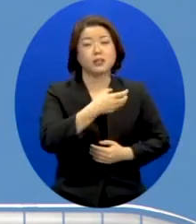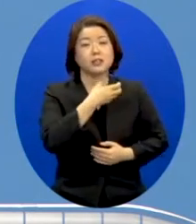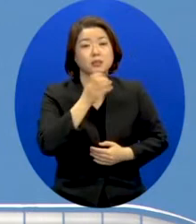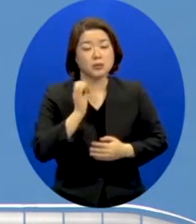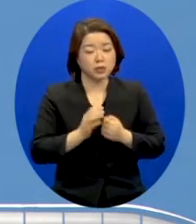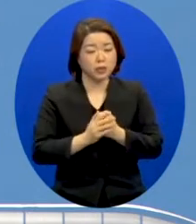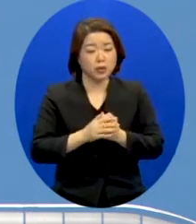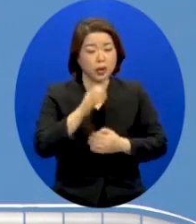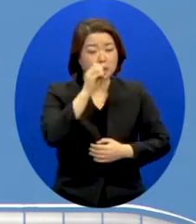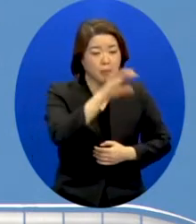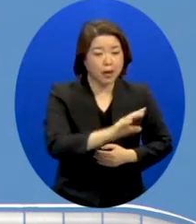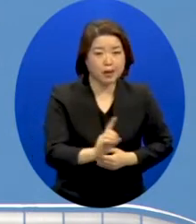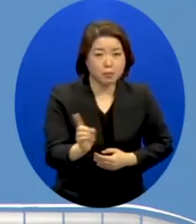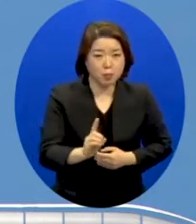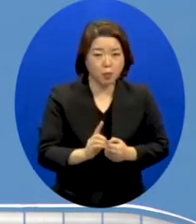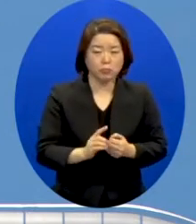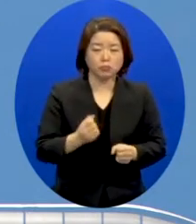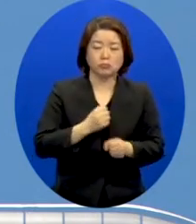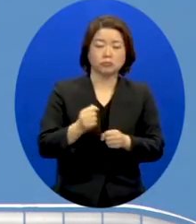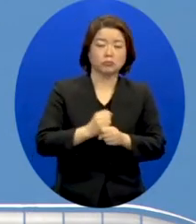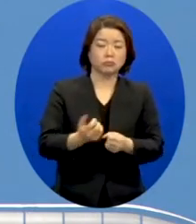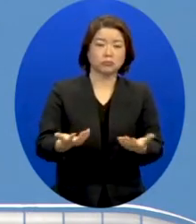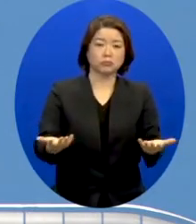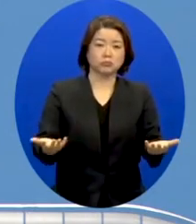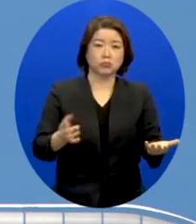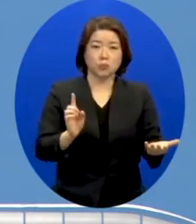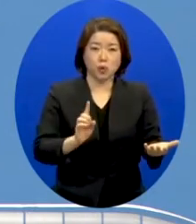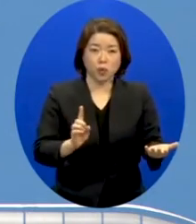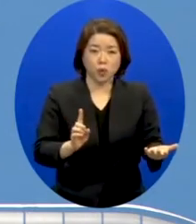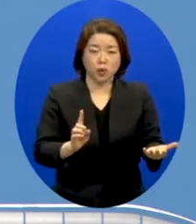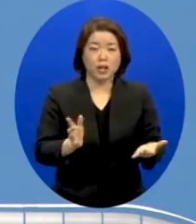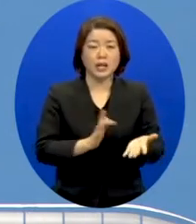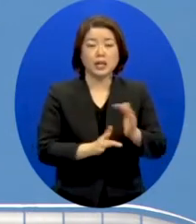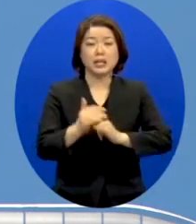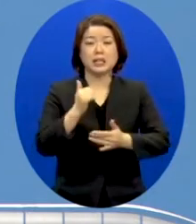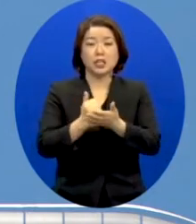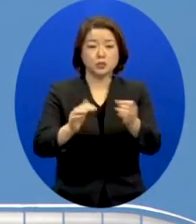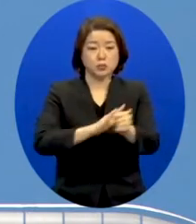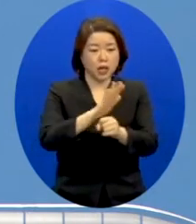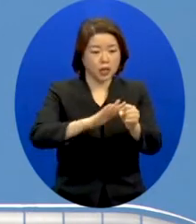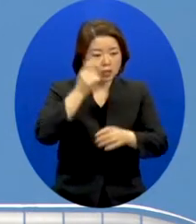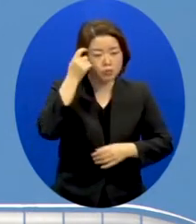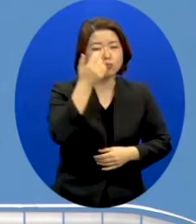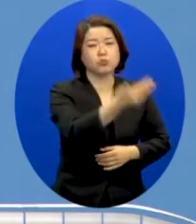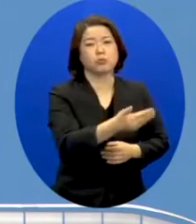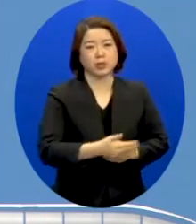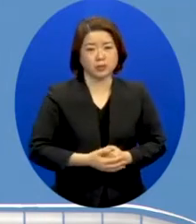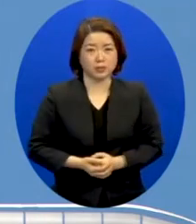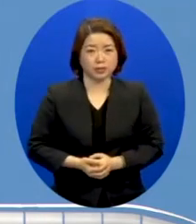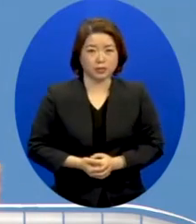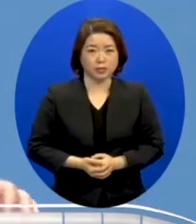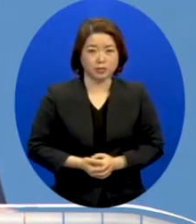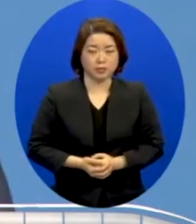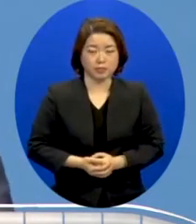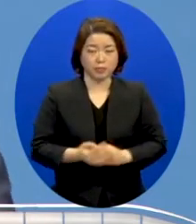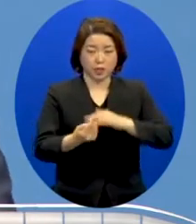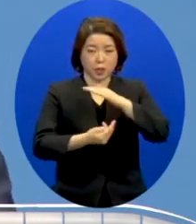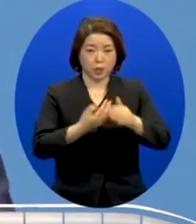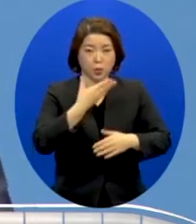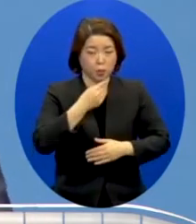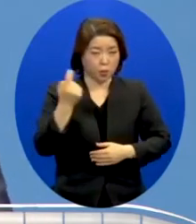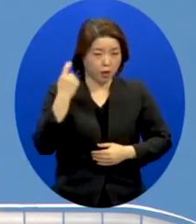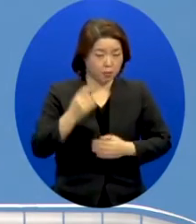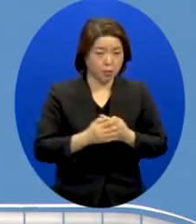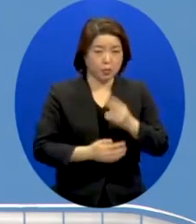하신 것은 어처구니 없게도 예수님을 사랑하는 지를 물으신 겁니다 요한복음 21장